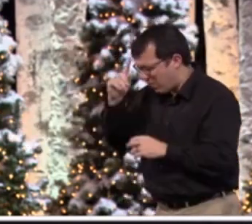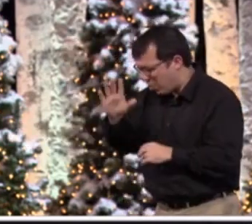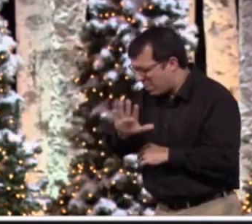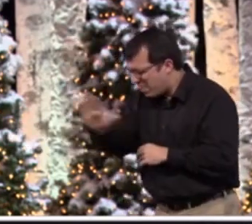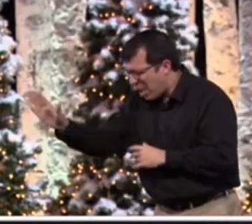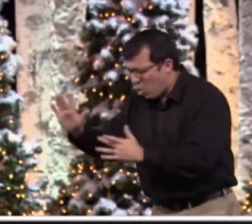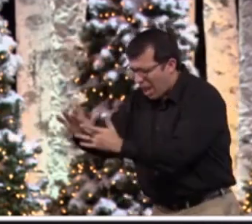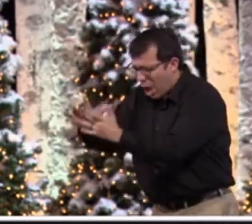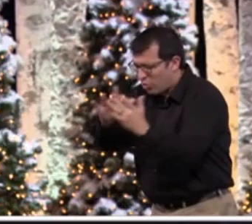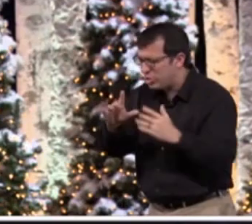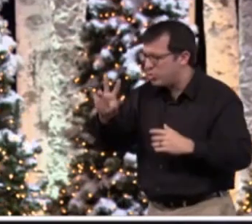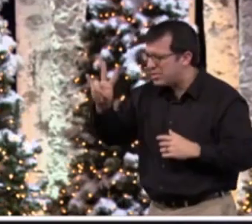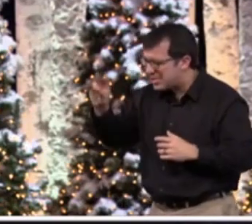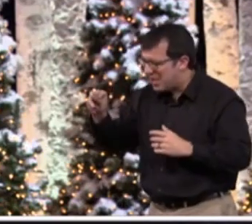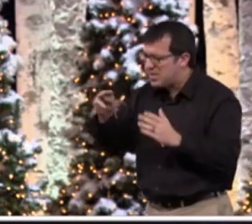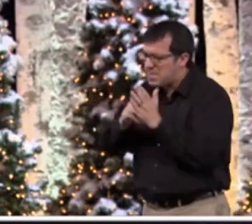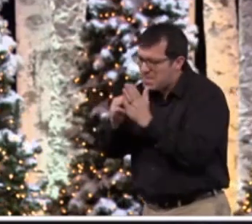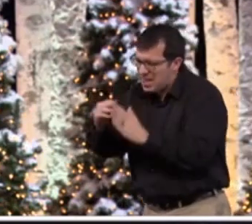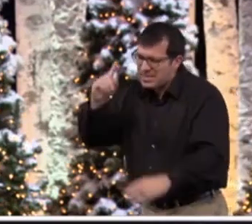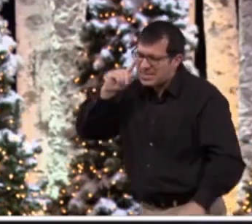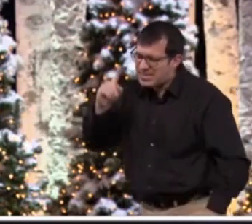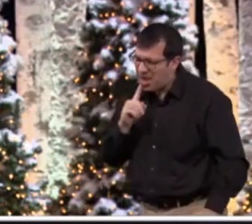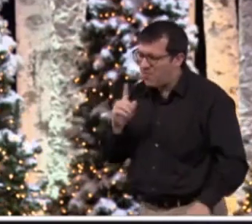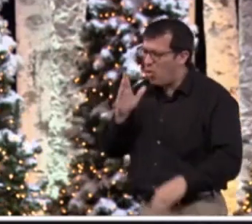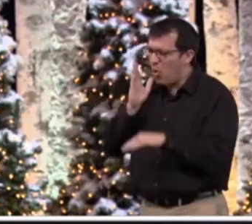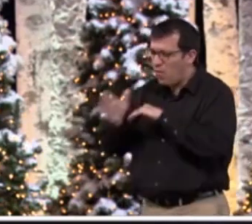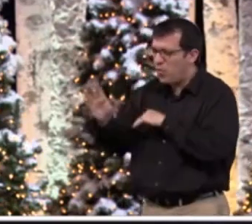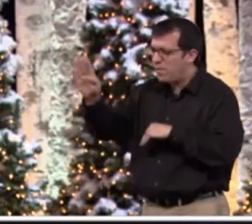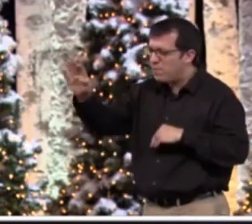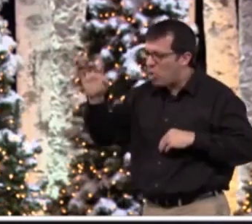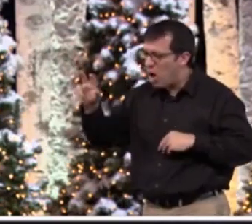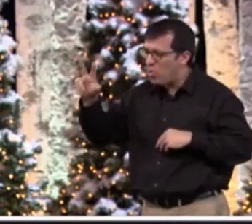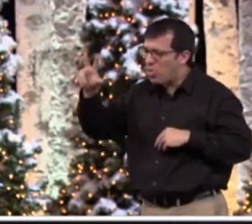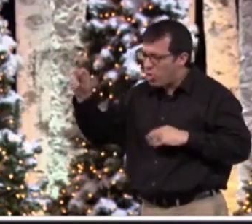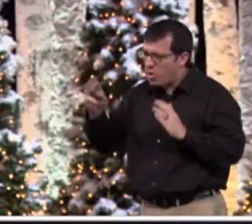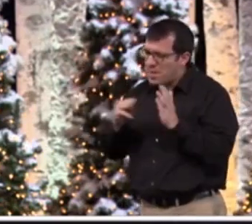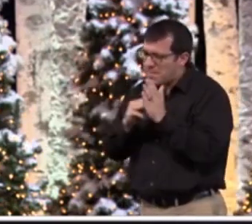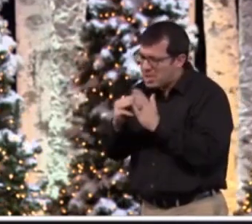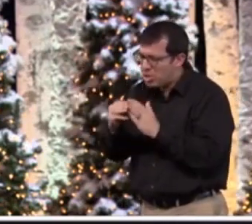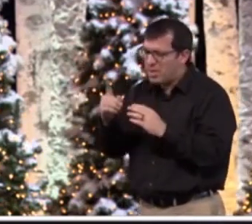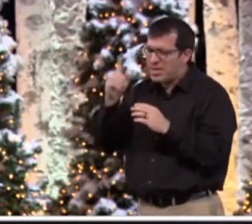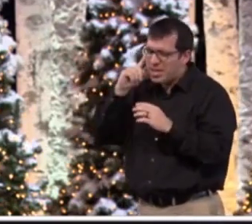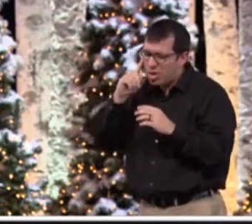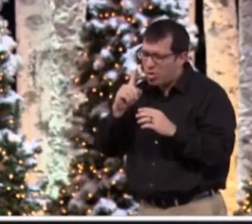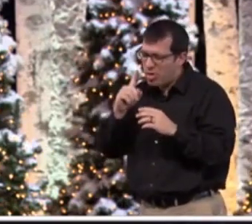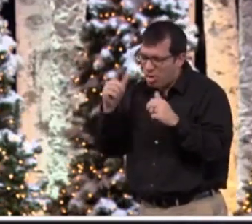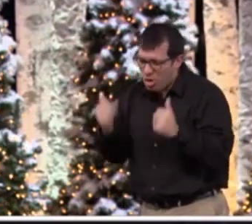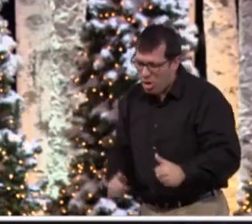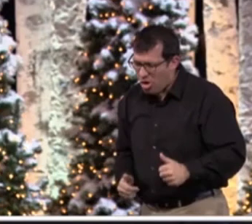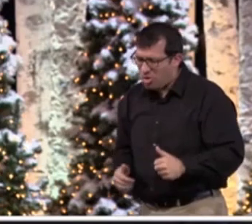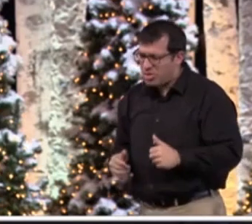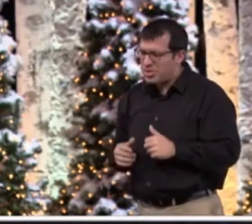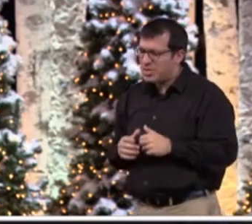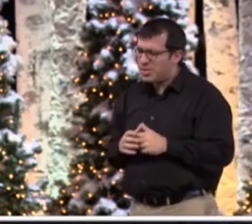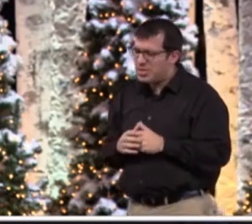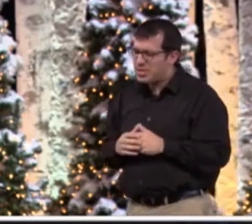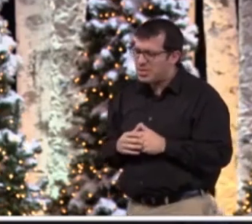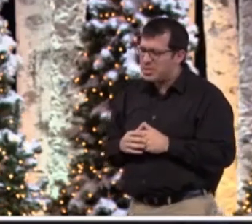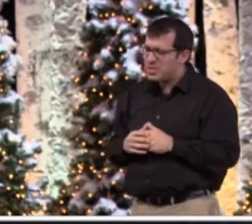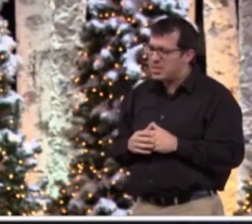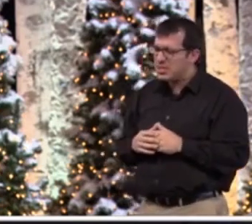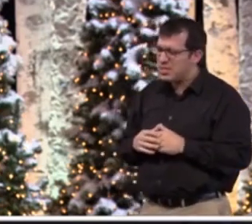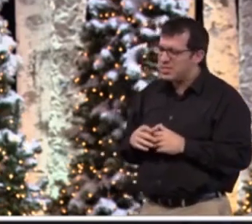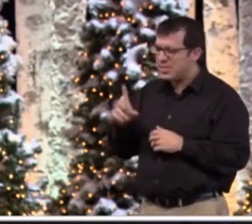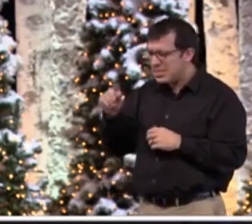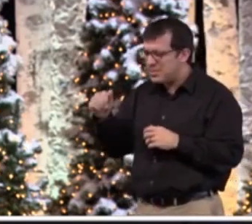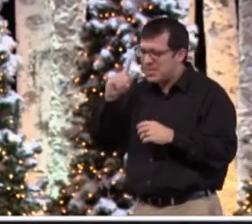मेरो सुन्न नसक्ने भाई बहिनीहरूका लागि प्रार्थना गर्छु। 7 करोड सुन्न नसक्ने र 4 करोड 30 लाख सुन्नमा